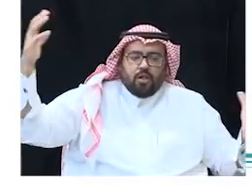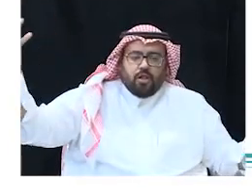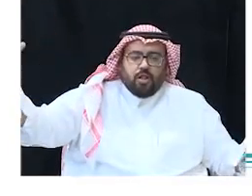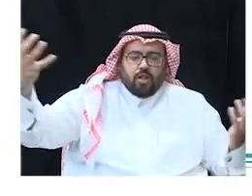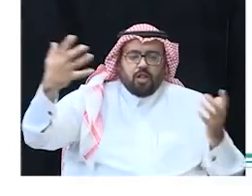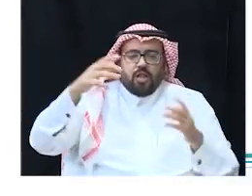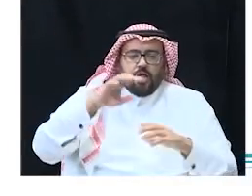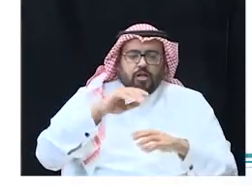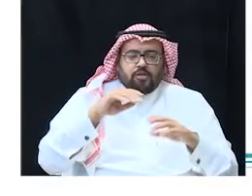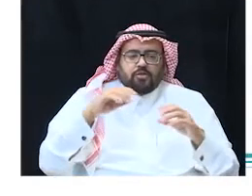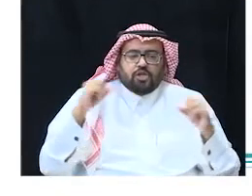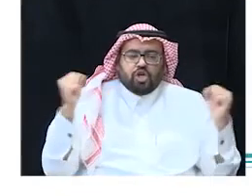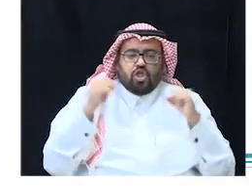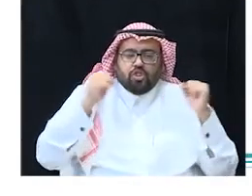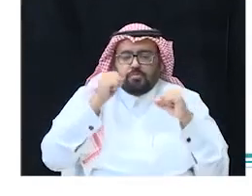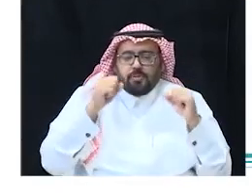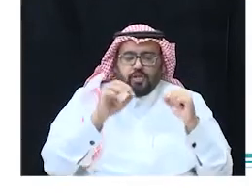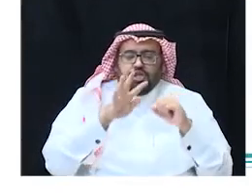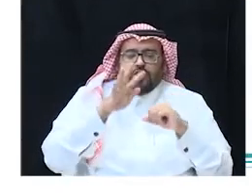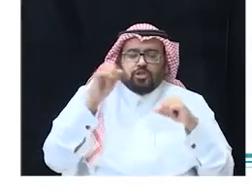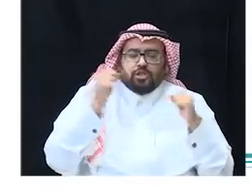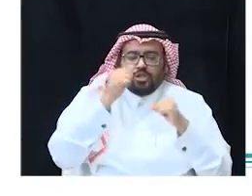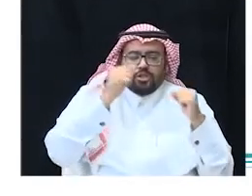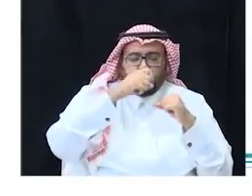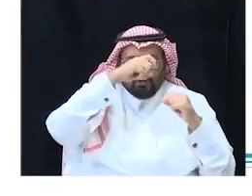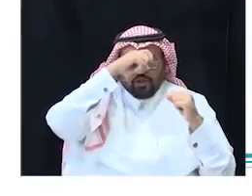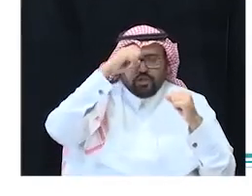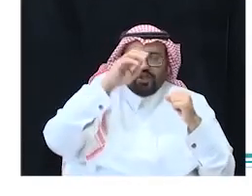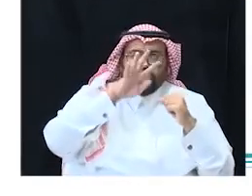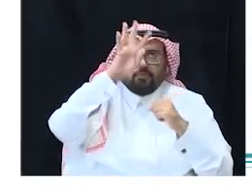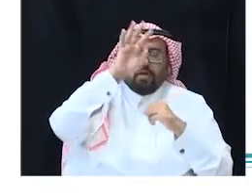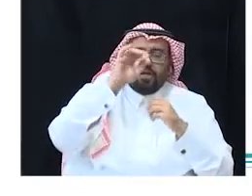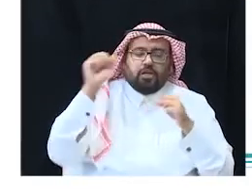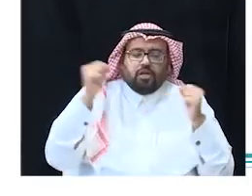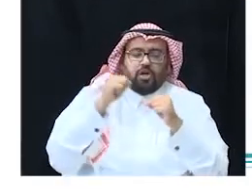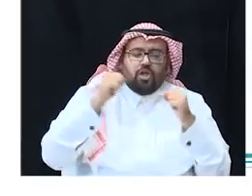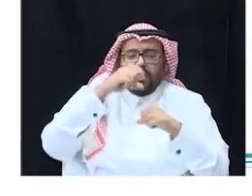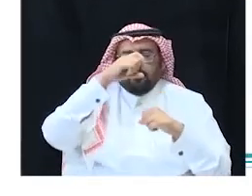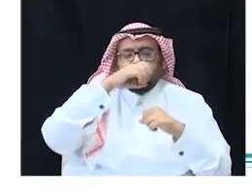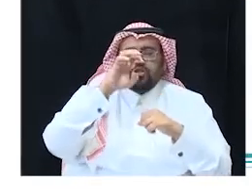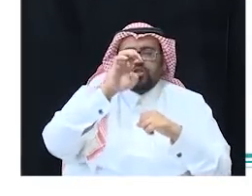الأرضية، القطب الشمالي والقطب الجنوبي.